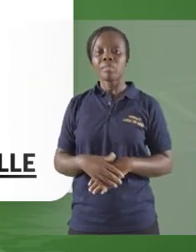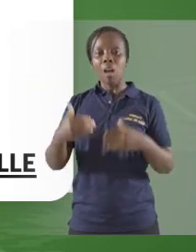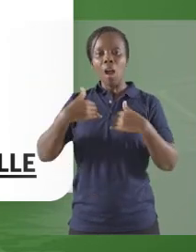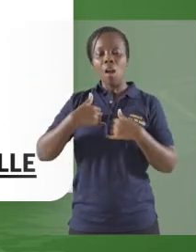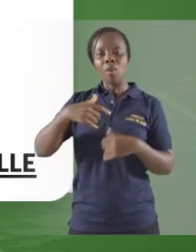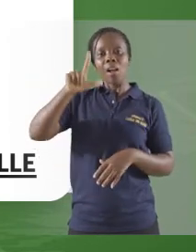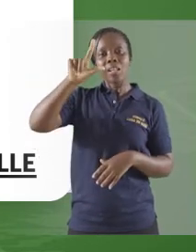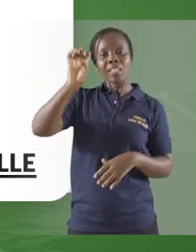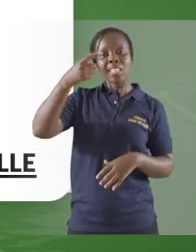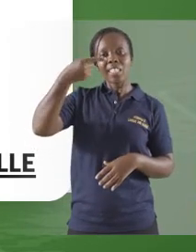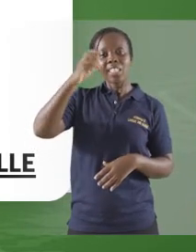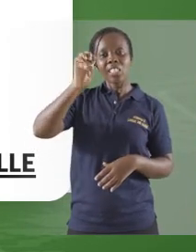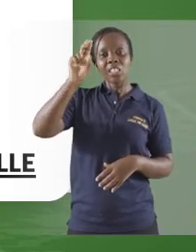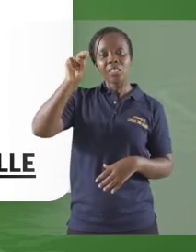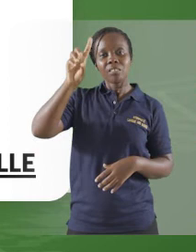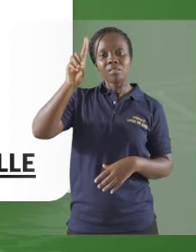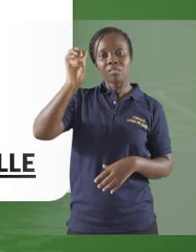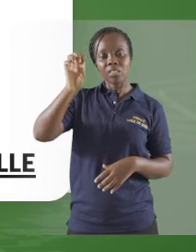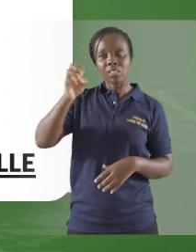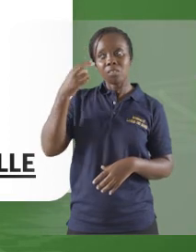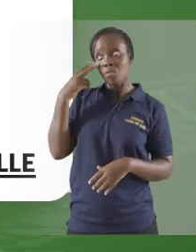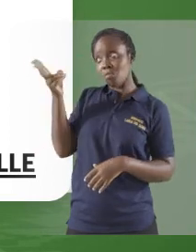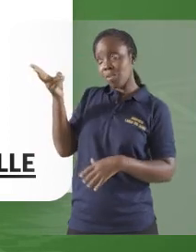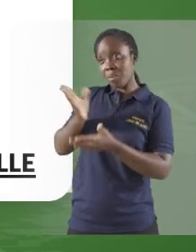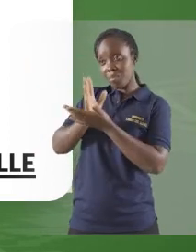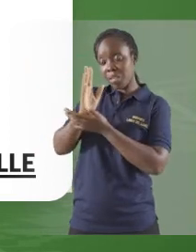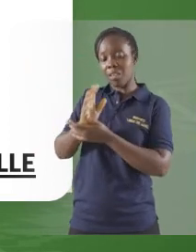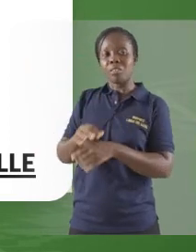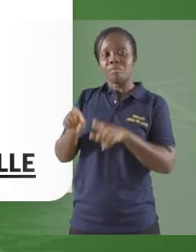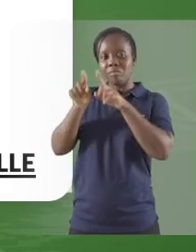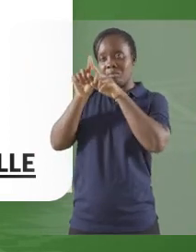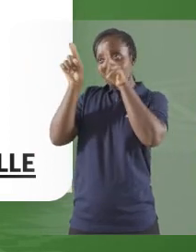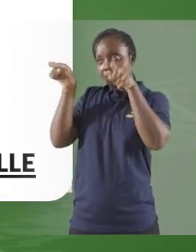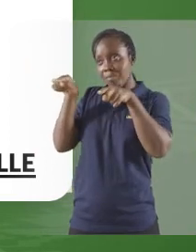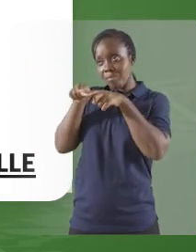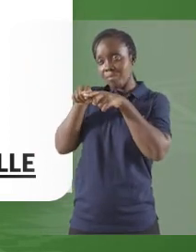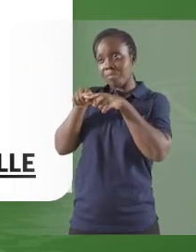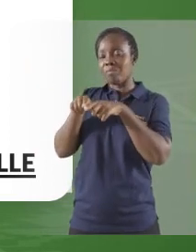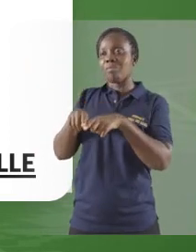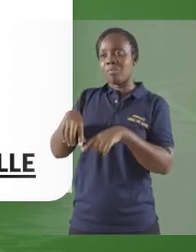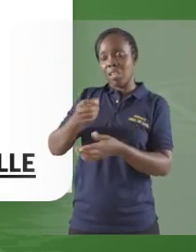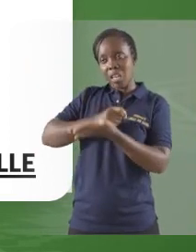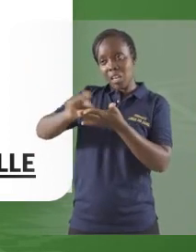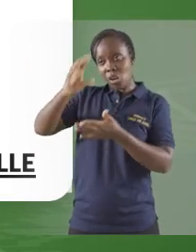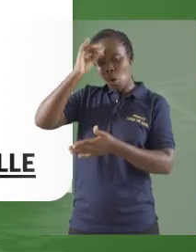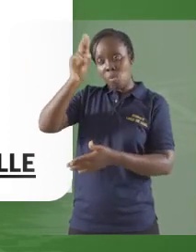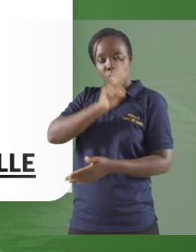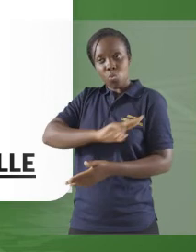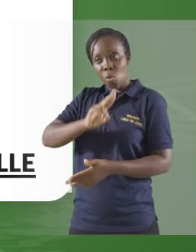ici homme normal dans le cas de notre pédigré que vous voyez bien sûr, femme